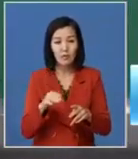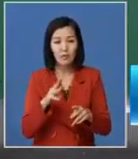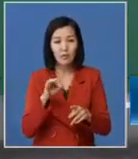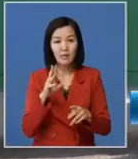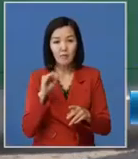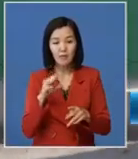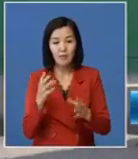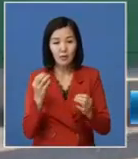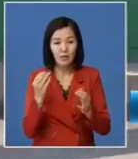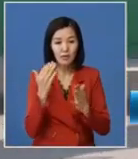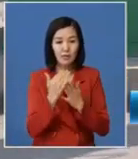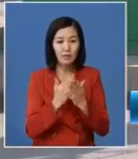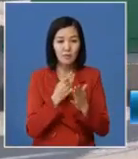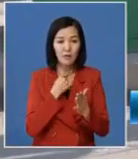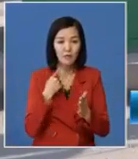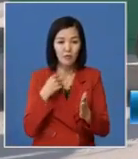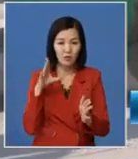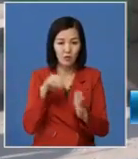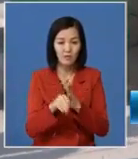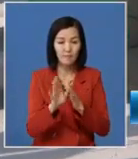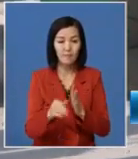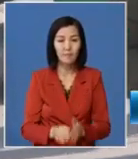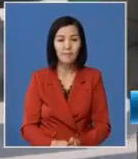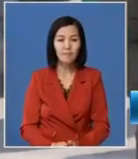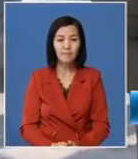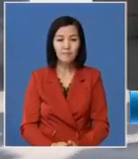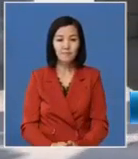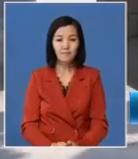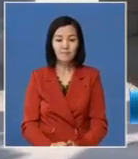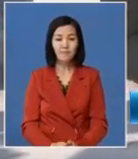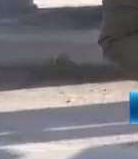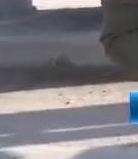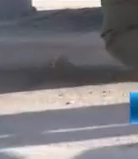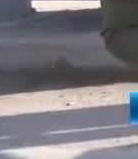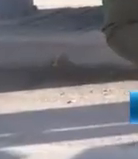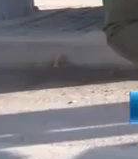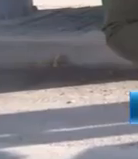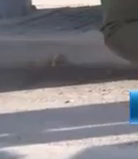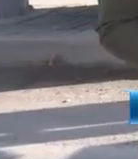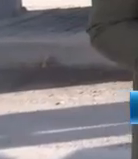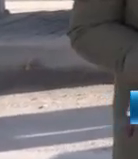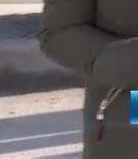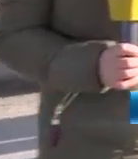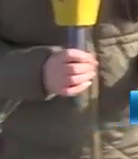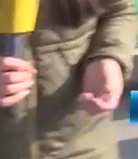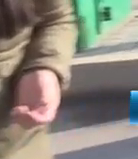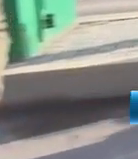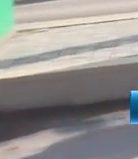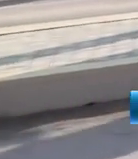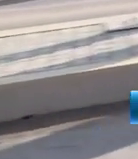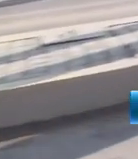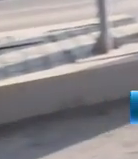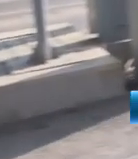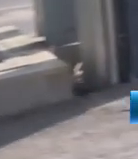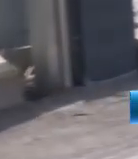бұл тізімге Талдықорғанда еңбек. Кәмшат Мұхамеджан, Надир Хамзин, Жетісу арнасы, Қапшағай қаласынан.